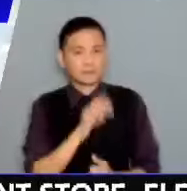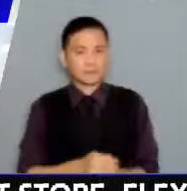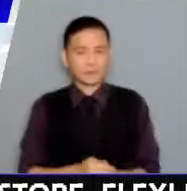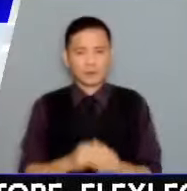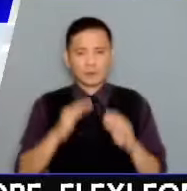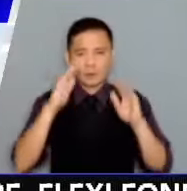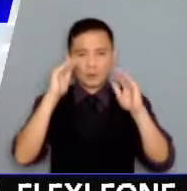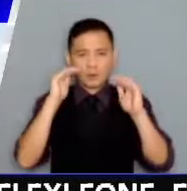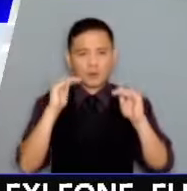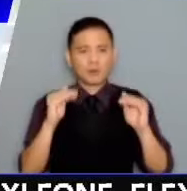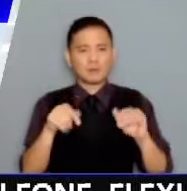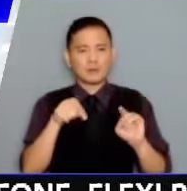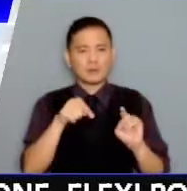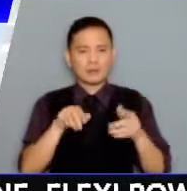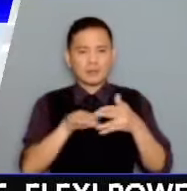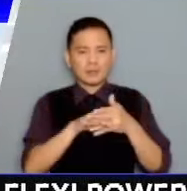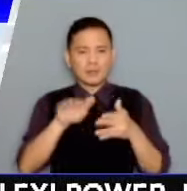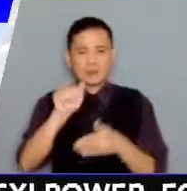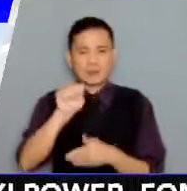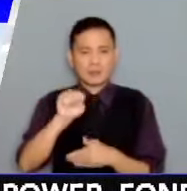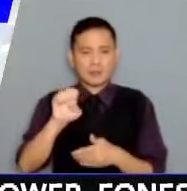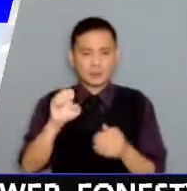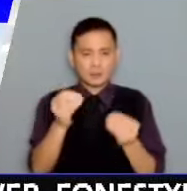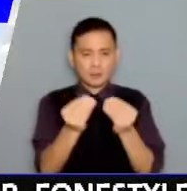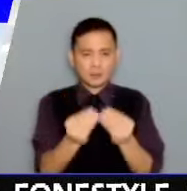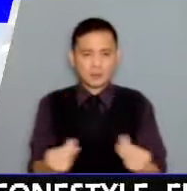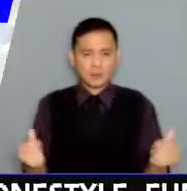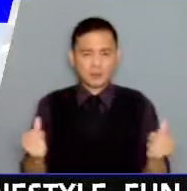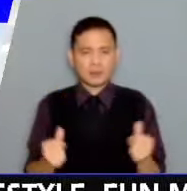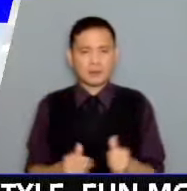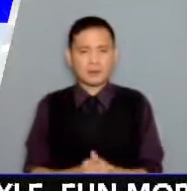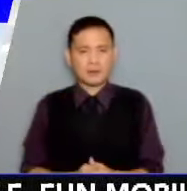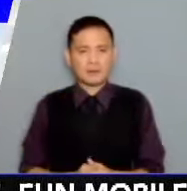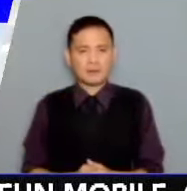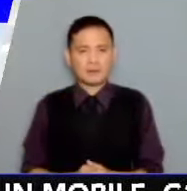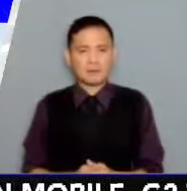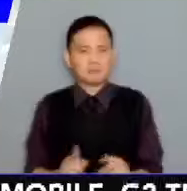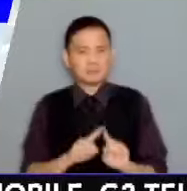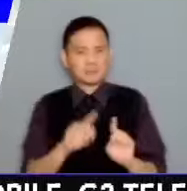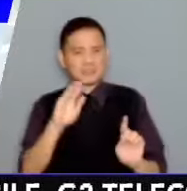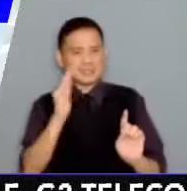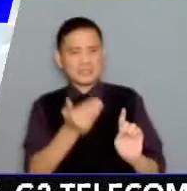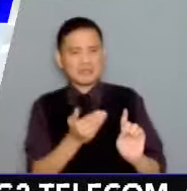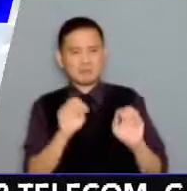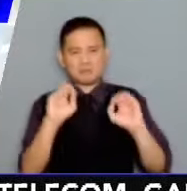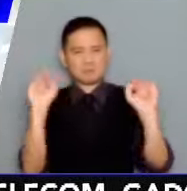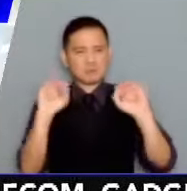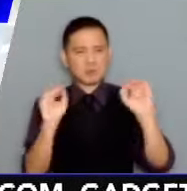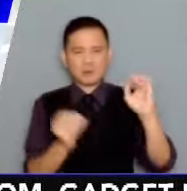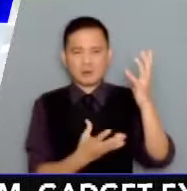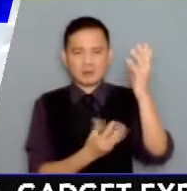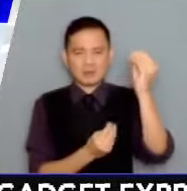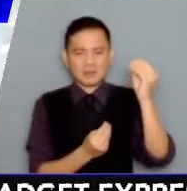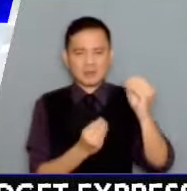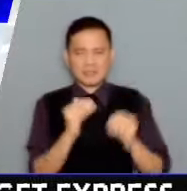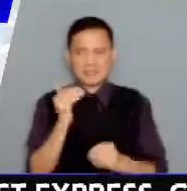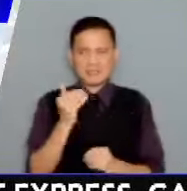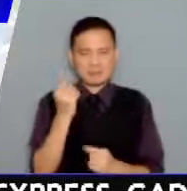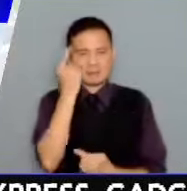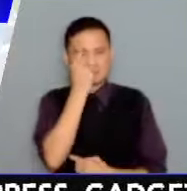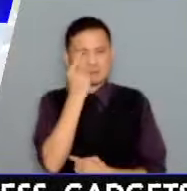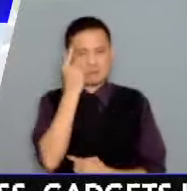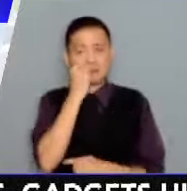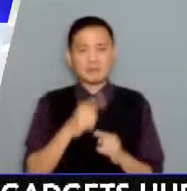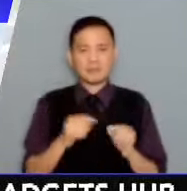po yung mga investigation na per cases namin parang wala naman po silang update nakakahinayang pero hindi pa rin po kami titigil para doun sa